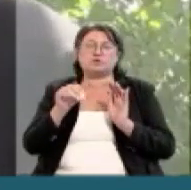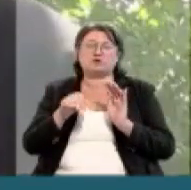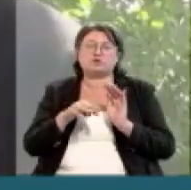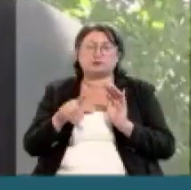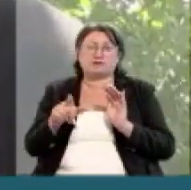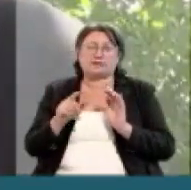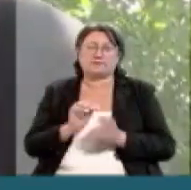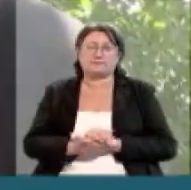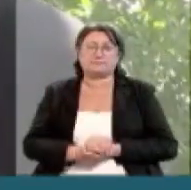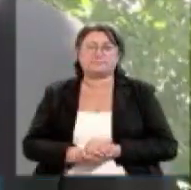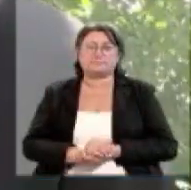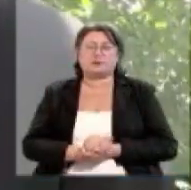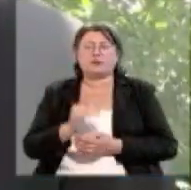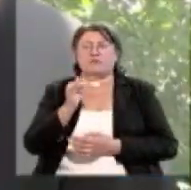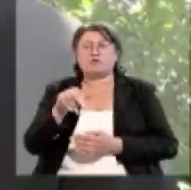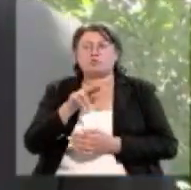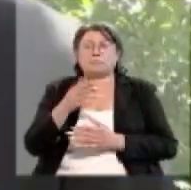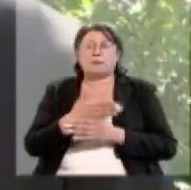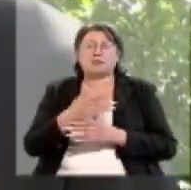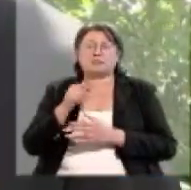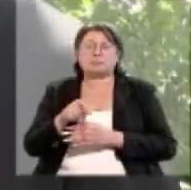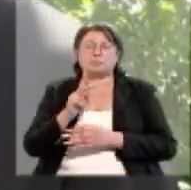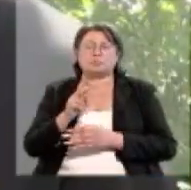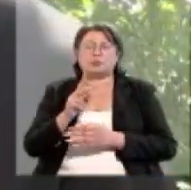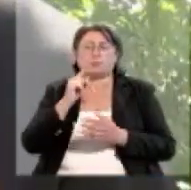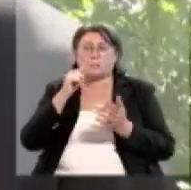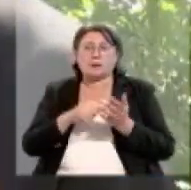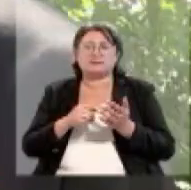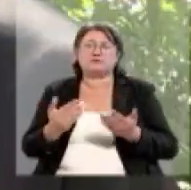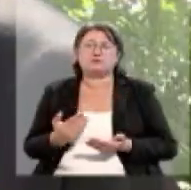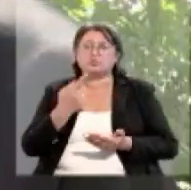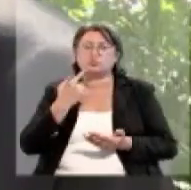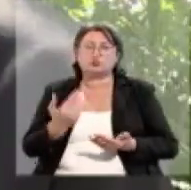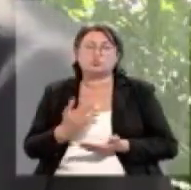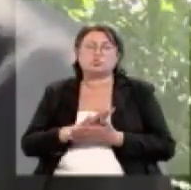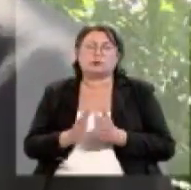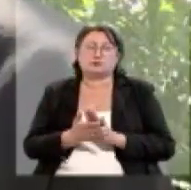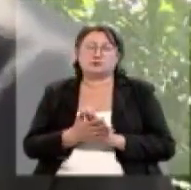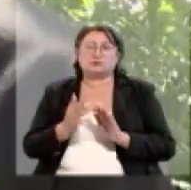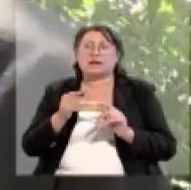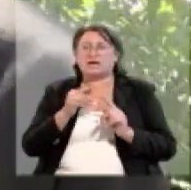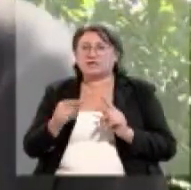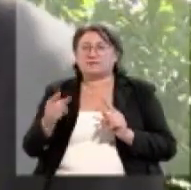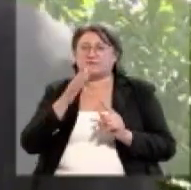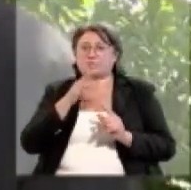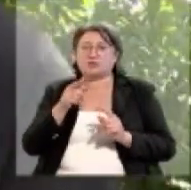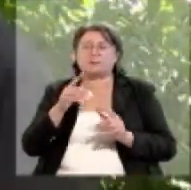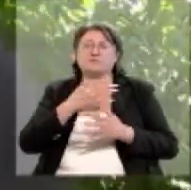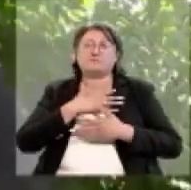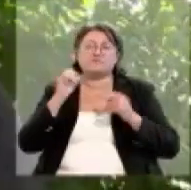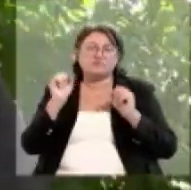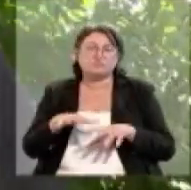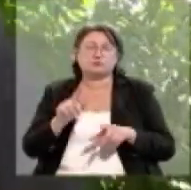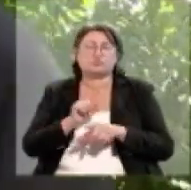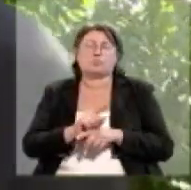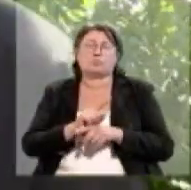На протяжении нескольких лет общественный фонд Жанашыр Бол. Қор өмірдің қиын жағдайларына тап болғандарға көмектеседі. Осы уақыт ішінде олар